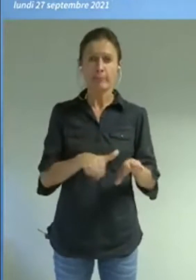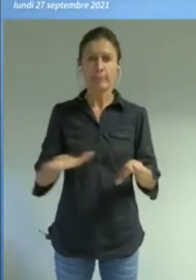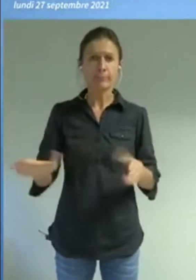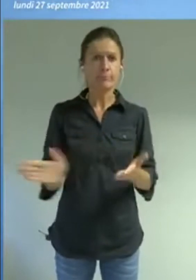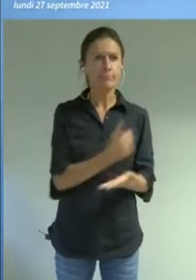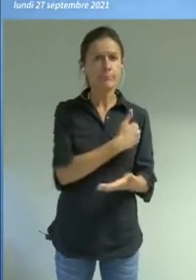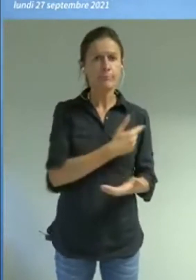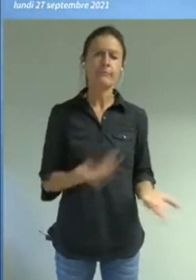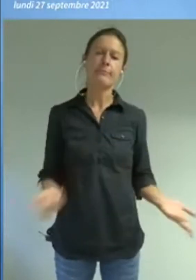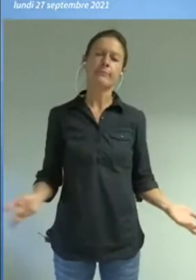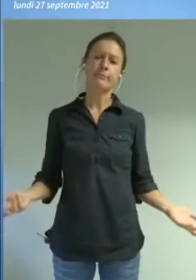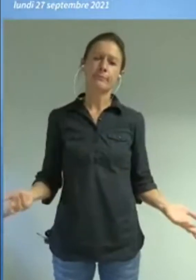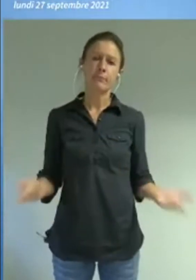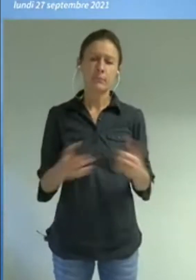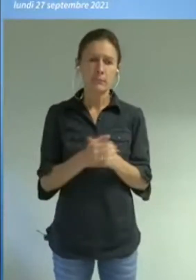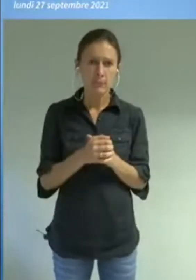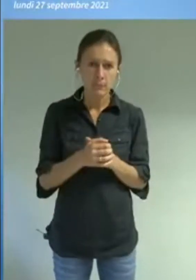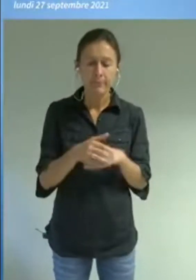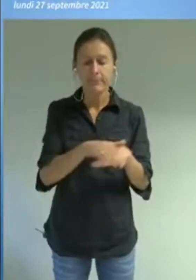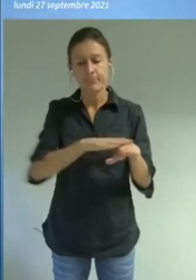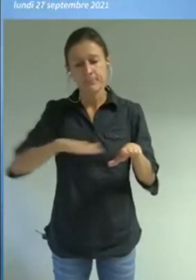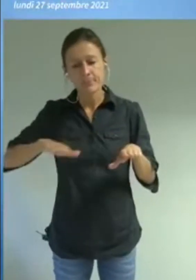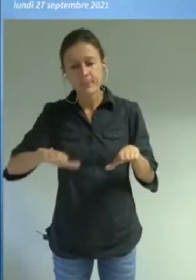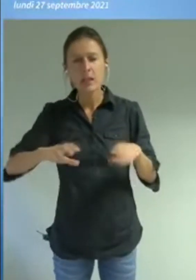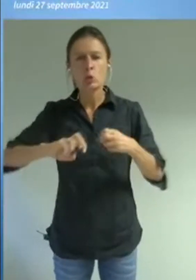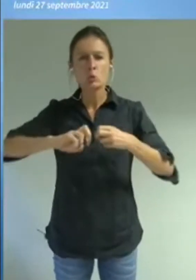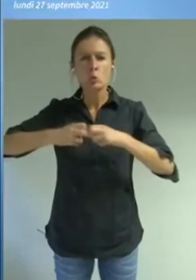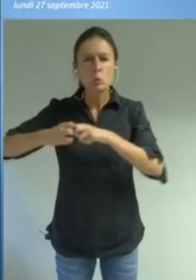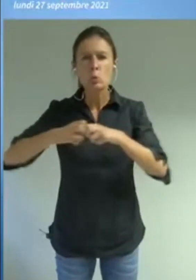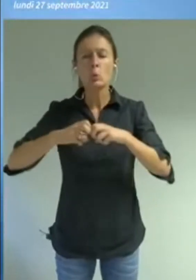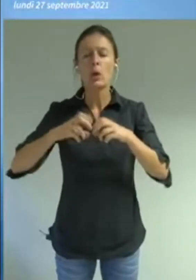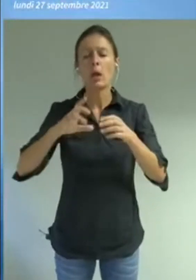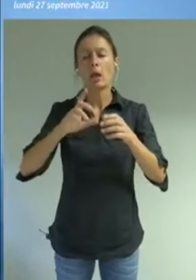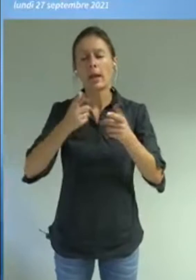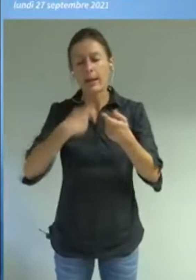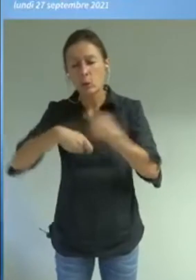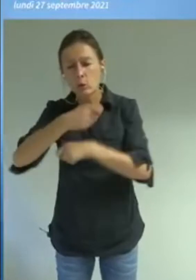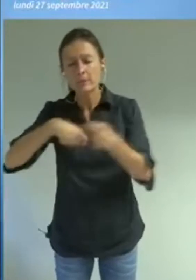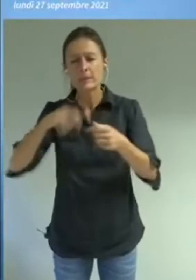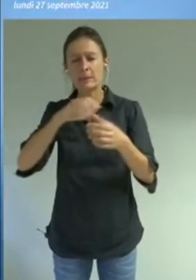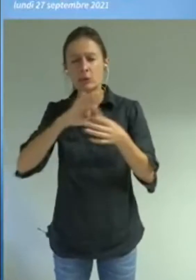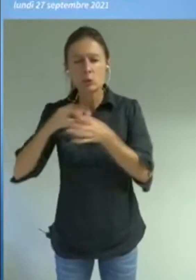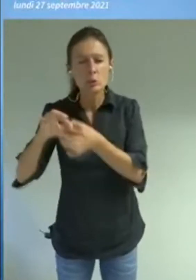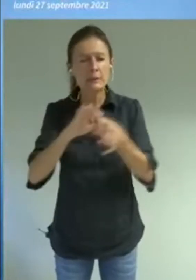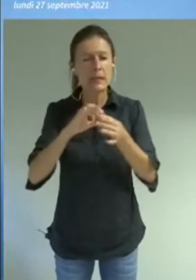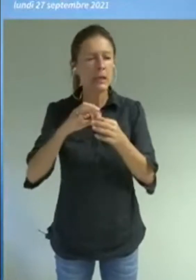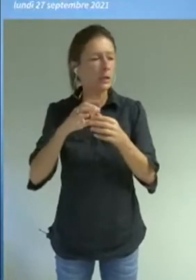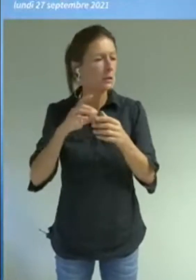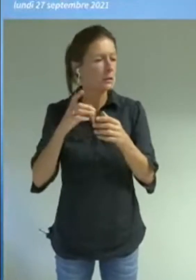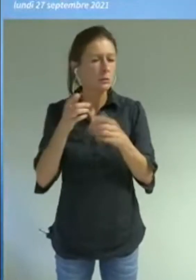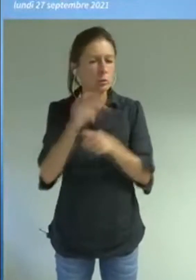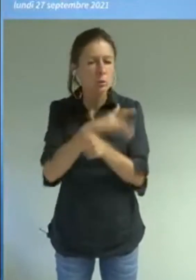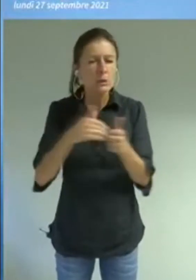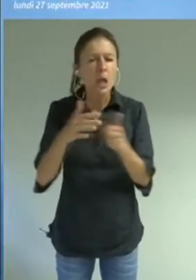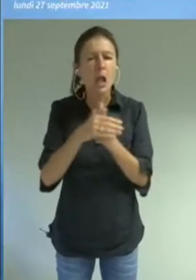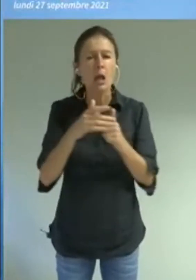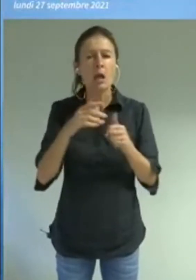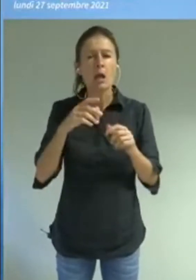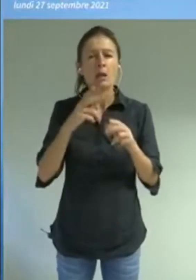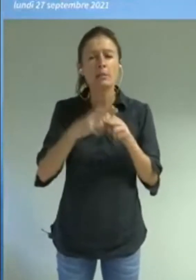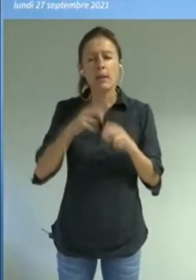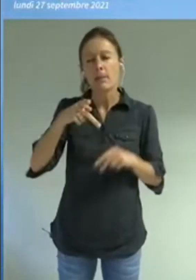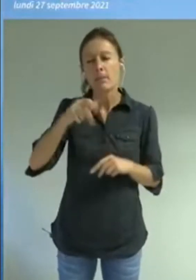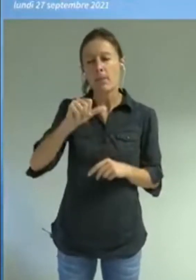Et puis en parallèle, la structure d'économie sociale et solidaire, la Papotec, doit recevoir, je crois aujourd'hui, ces jours-ci, enfin peut-être même